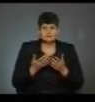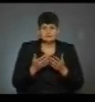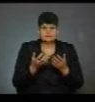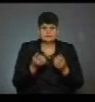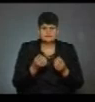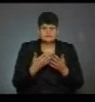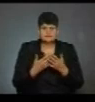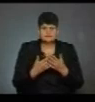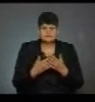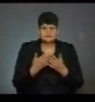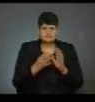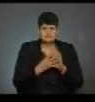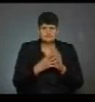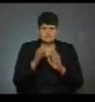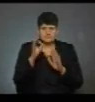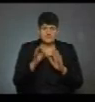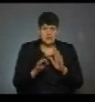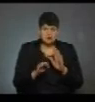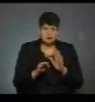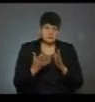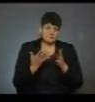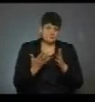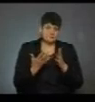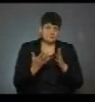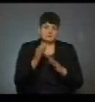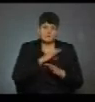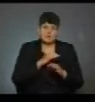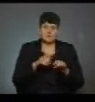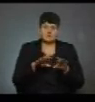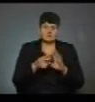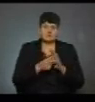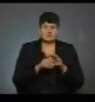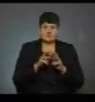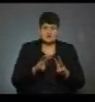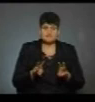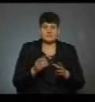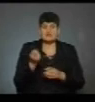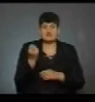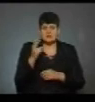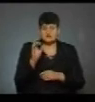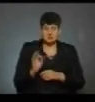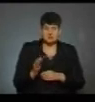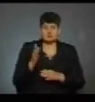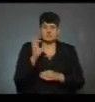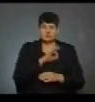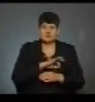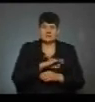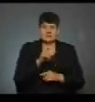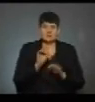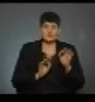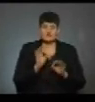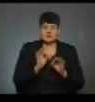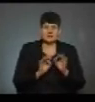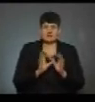отримується приблизно 9%, якщо б ми користувалися постановою Кабінету міністрів, і 11%, якщо ми будемо користуватися тими коефіцієнтами,